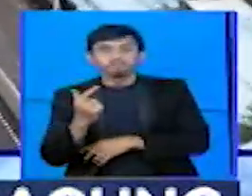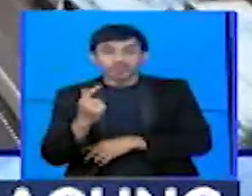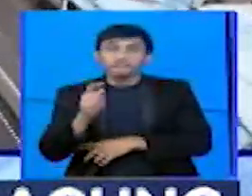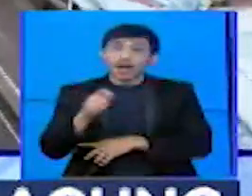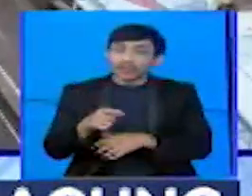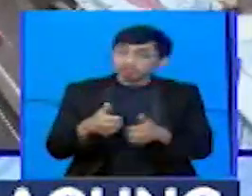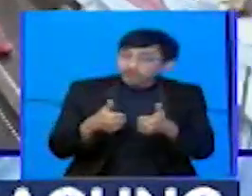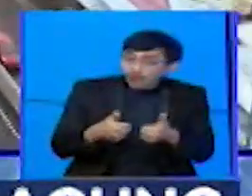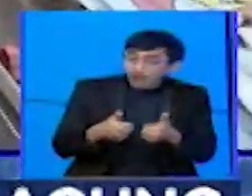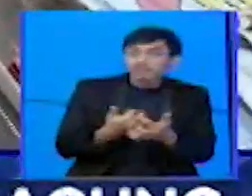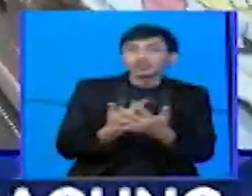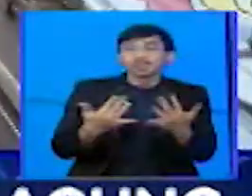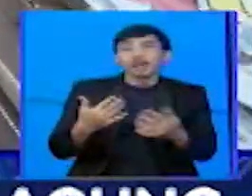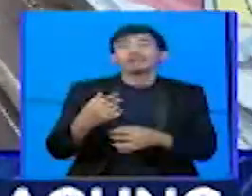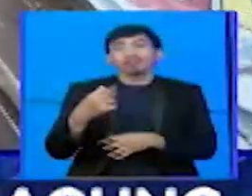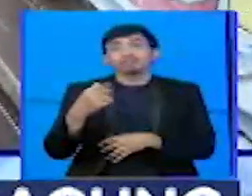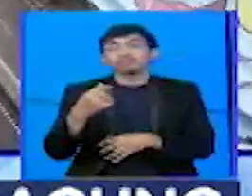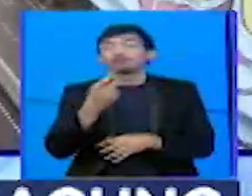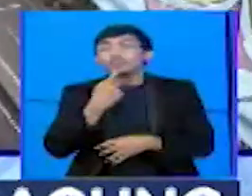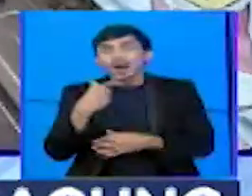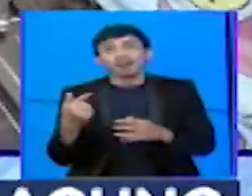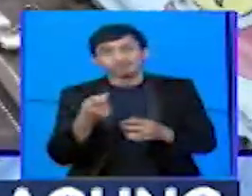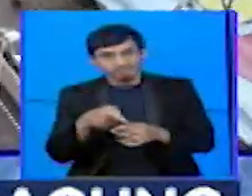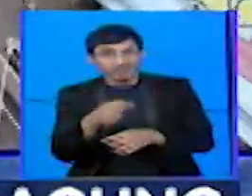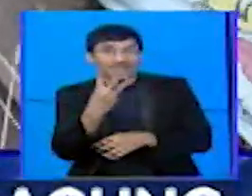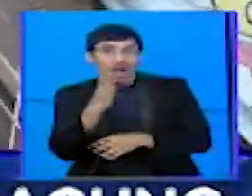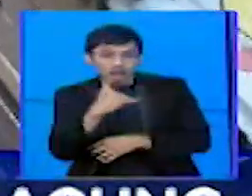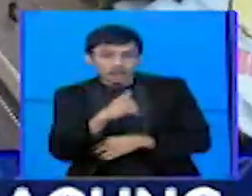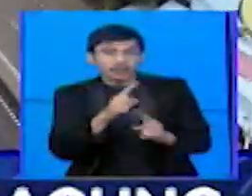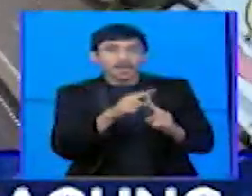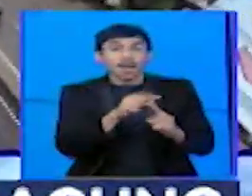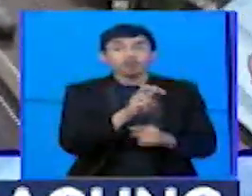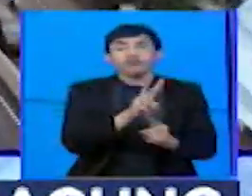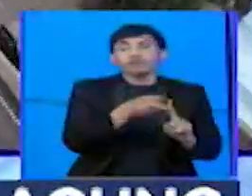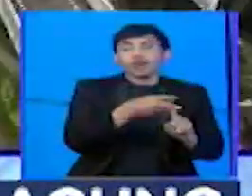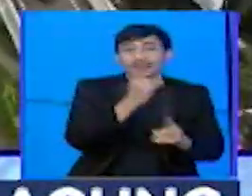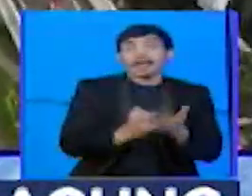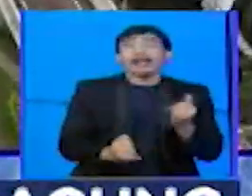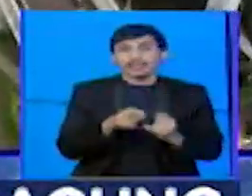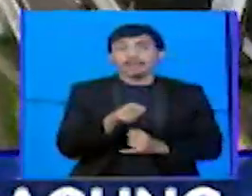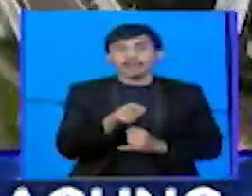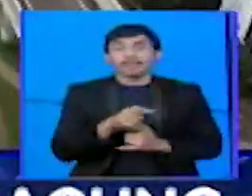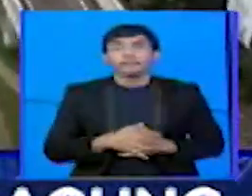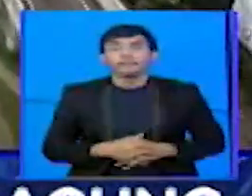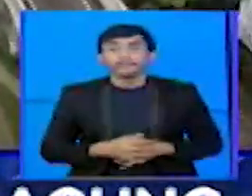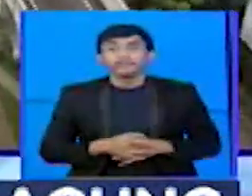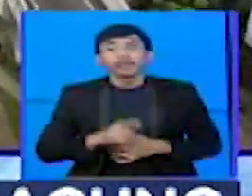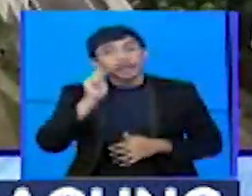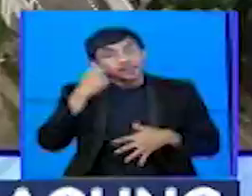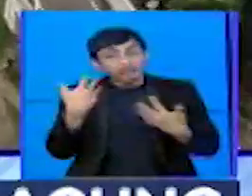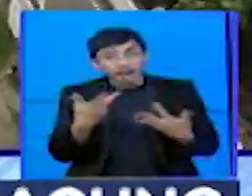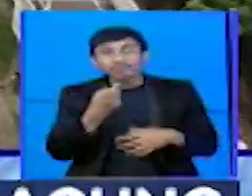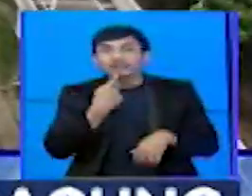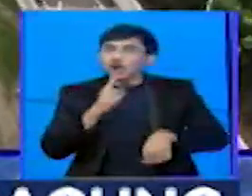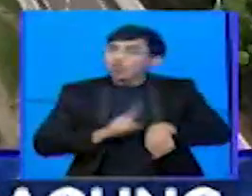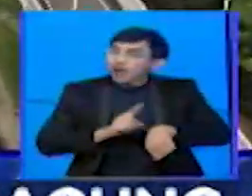publik selama tiga hari ke depan hingga nanti pada tanggal dua Februari mendatang tetapi yang perlu diperhatikan adalah mengenai skema waktu